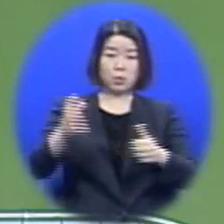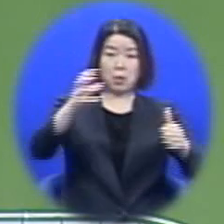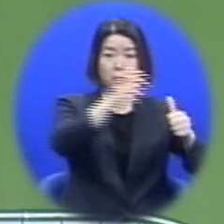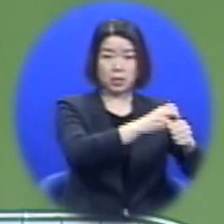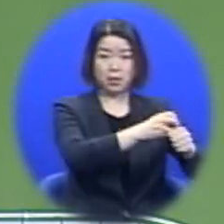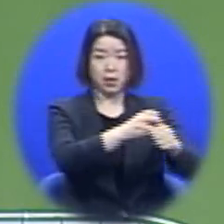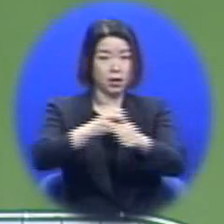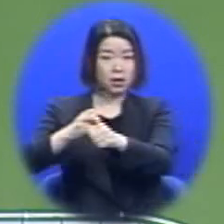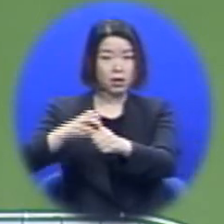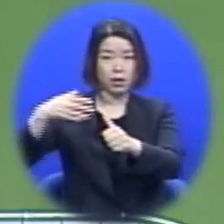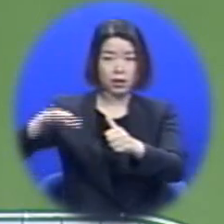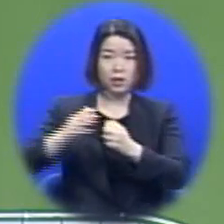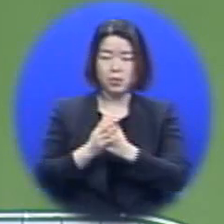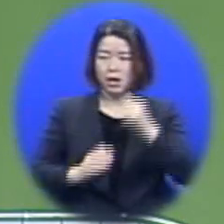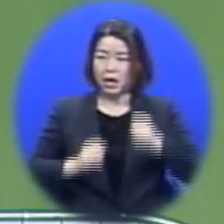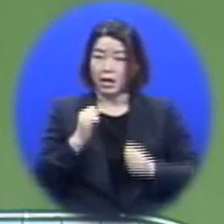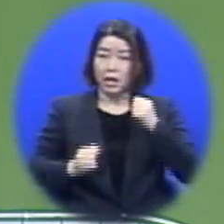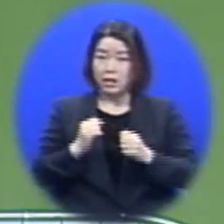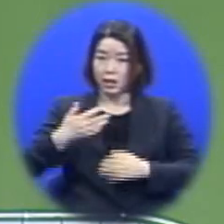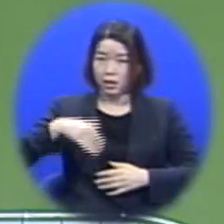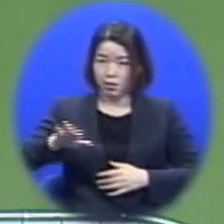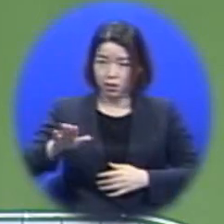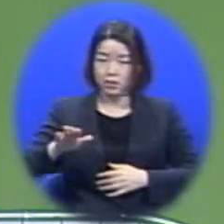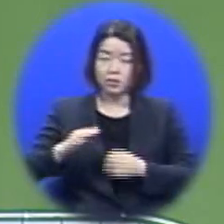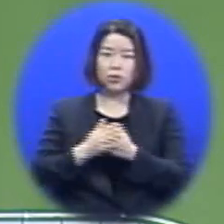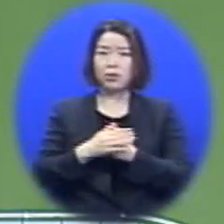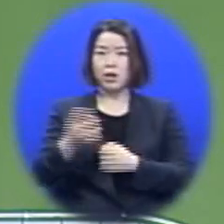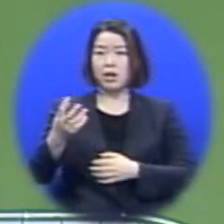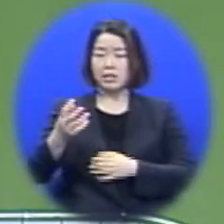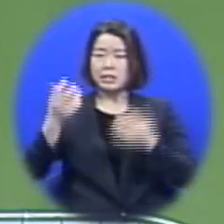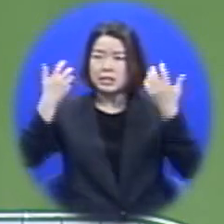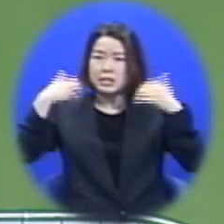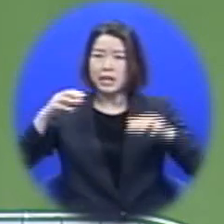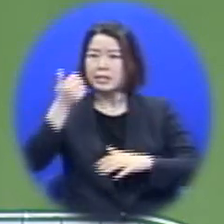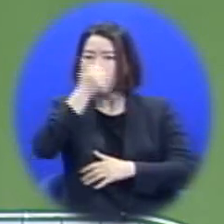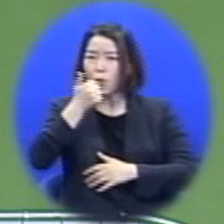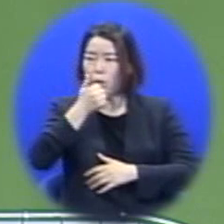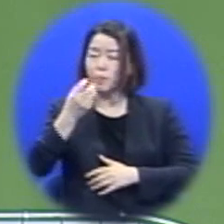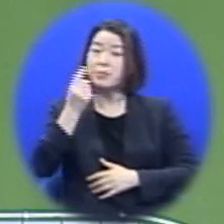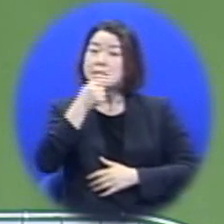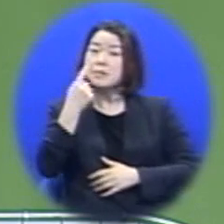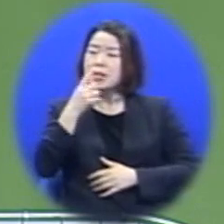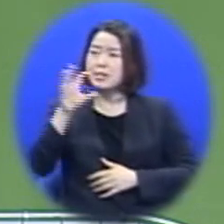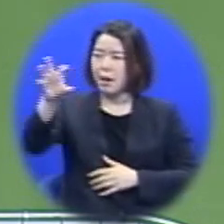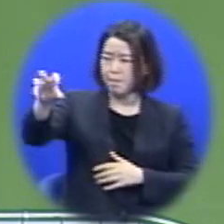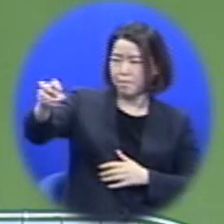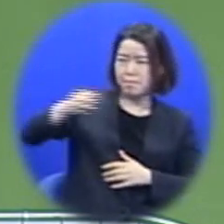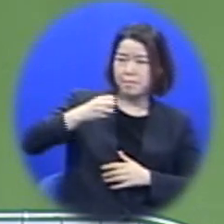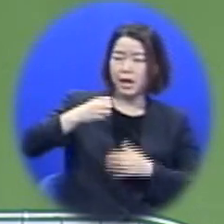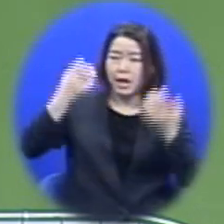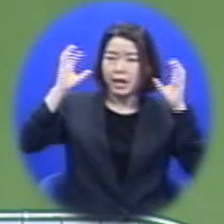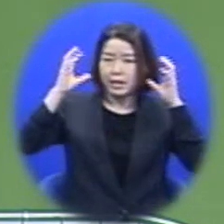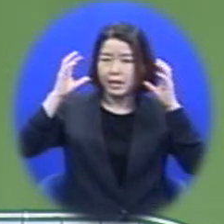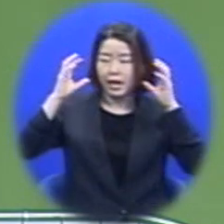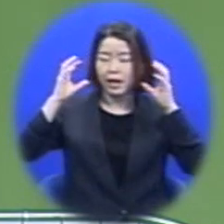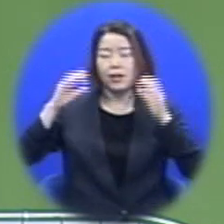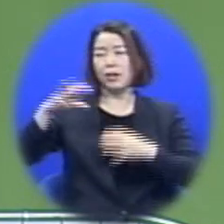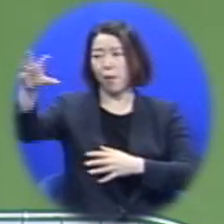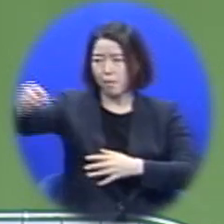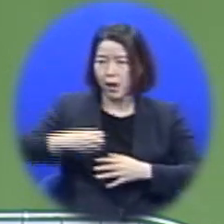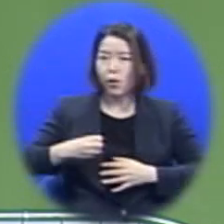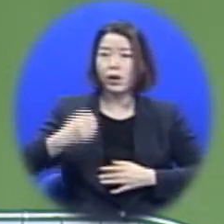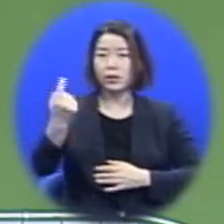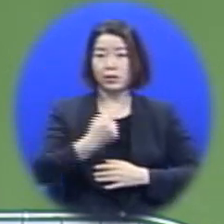움켜가면 그냥 달려가서 그 사자와 곰의 입에서 양을, 양새끼를 빼왔다는